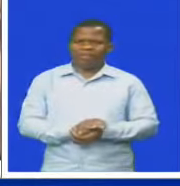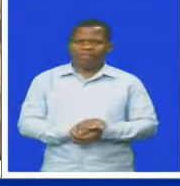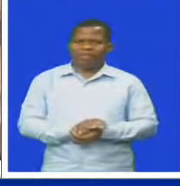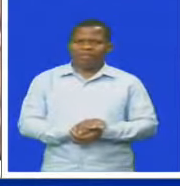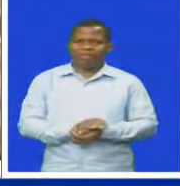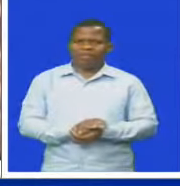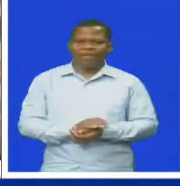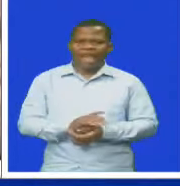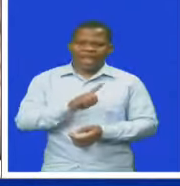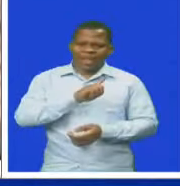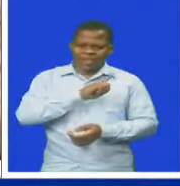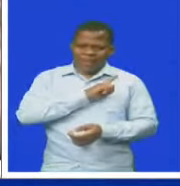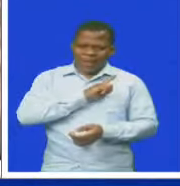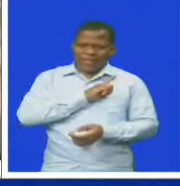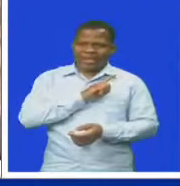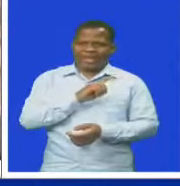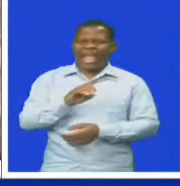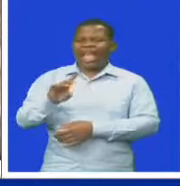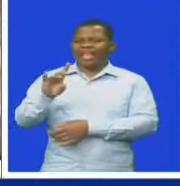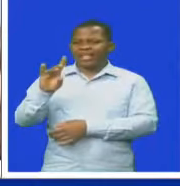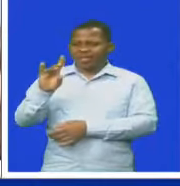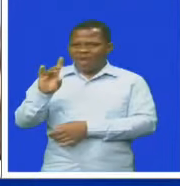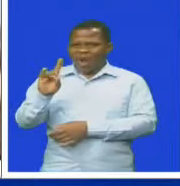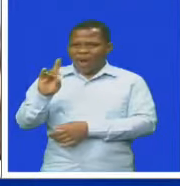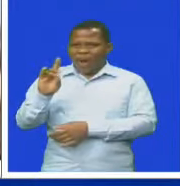ikhuliwe magetaneni bahambe baye emsebenzini